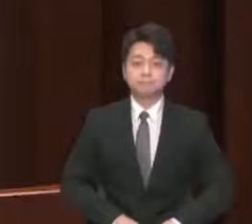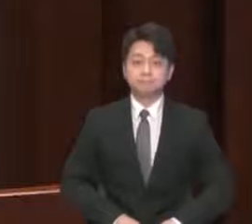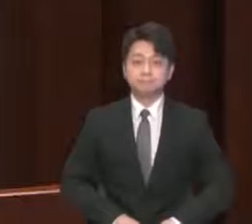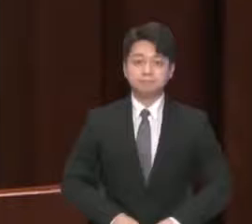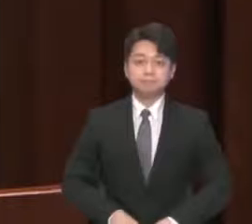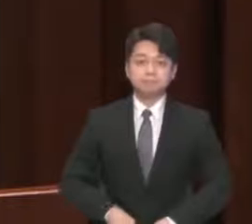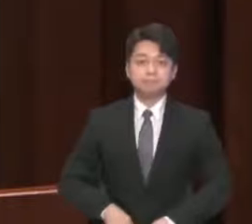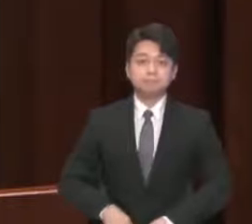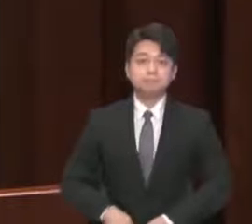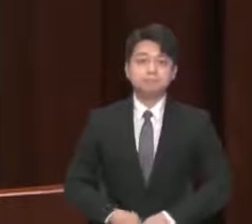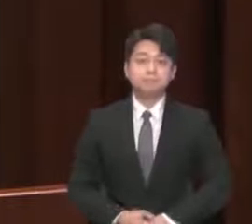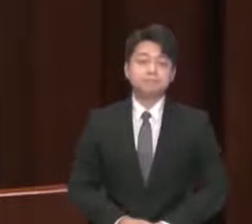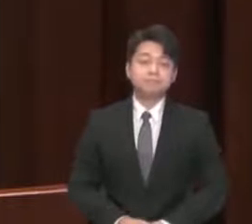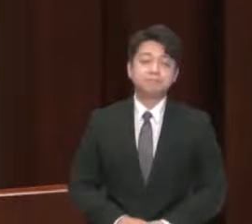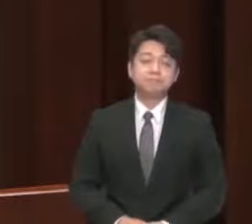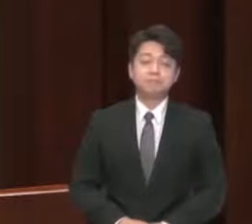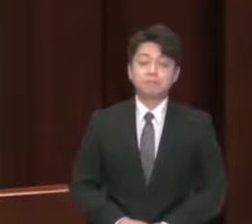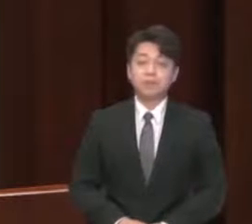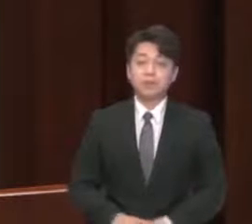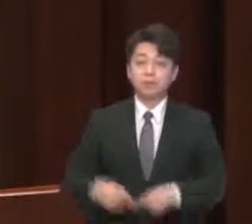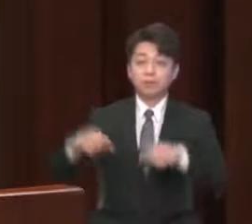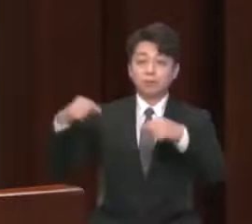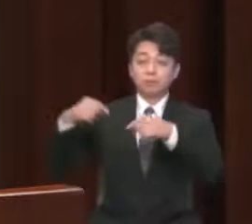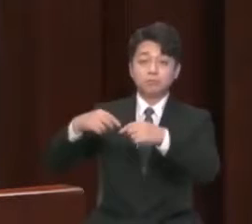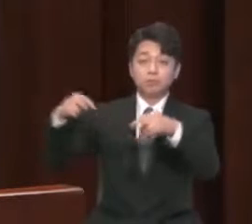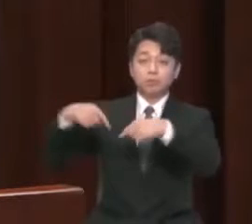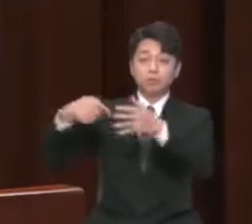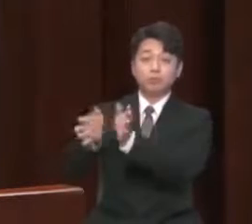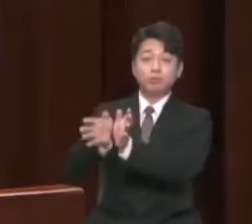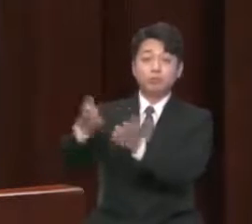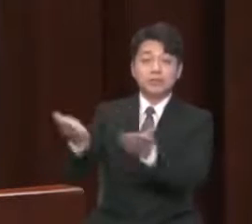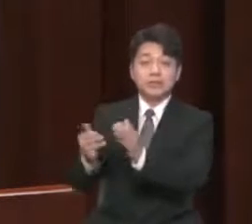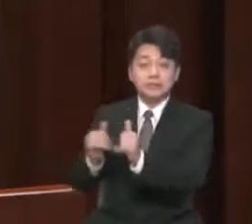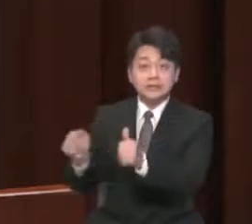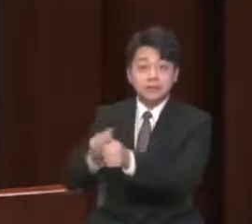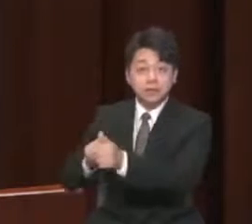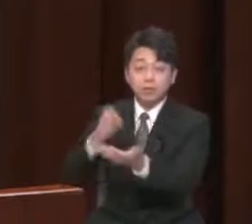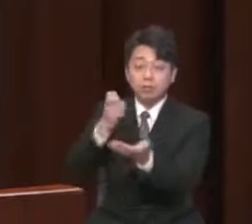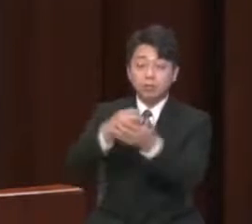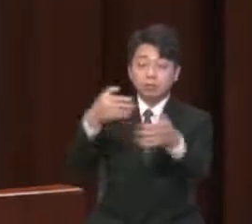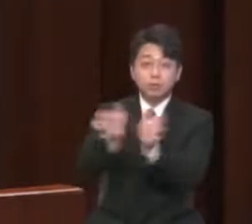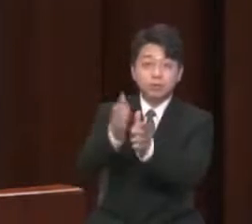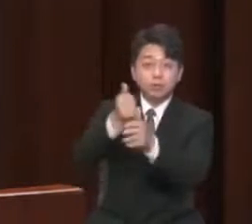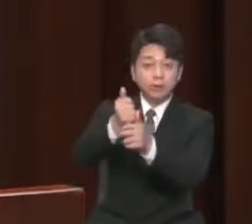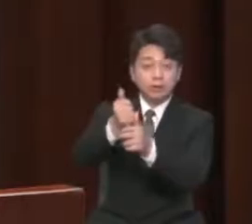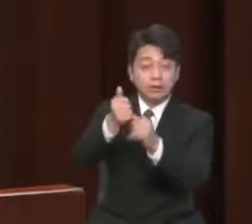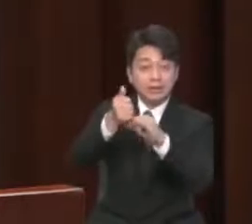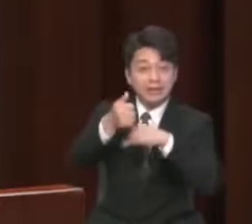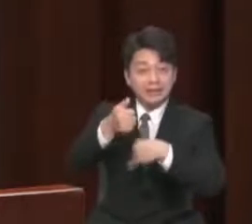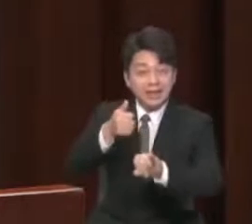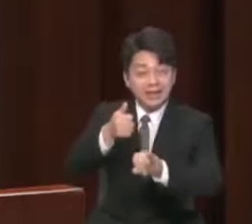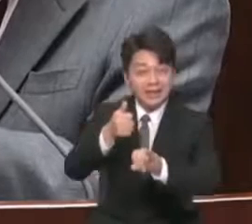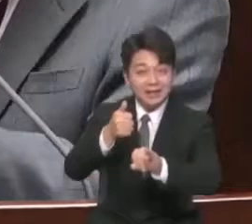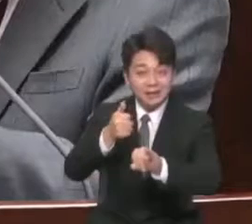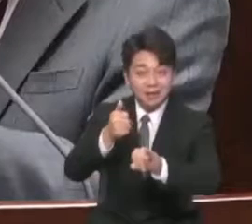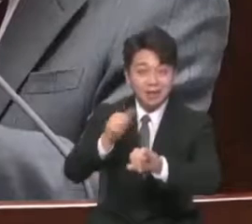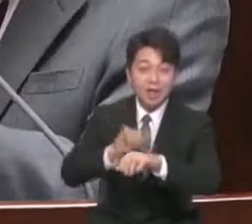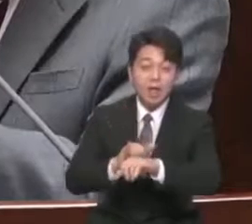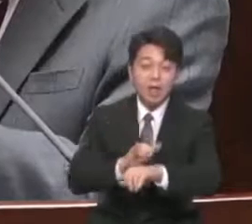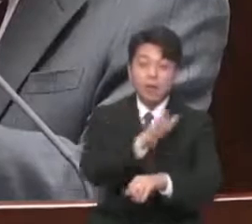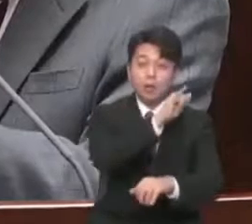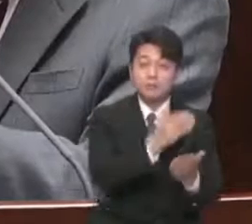추미애 장관 보좌관이 외교부 직원에게 추미애 장관 따님 비자 관련해서 빨리 비자가 나오도록